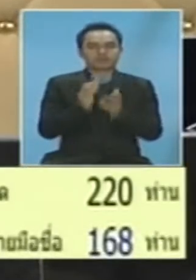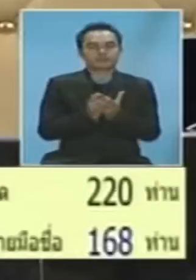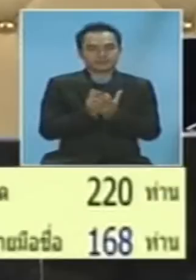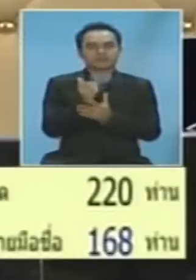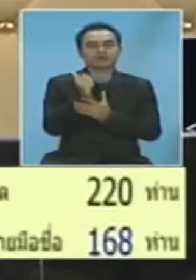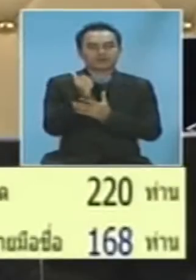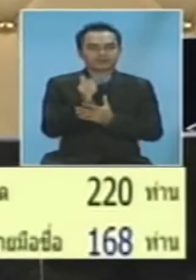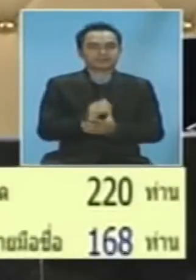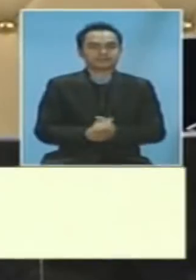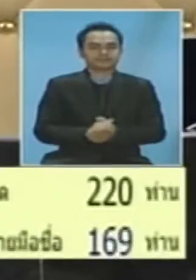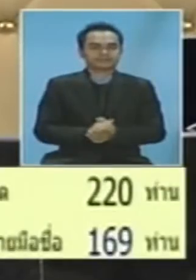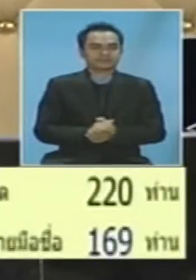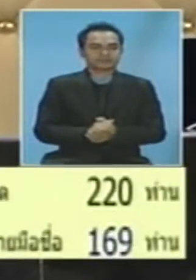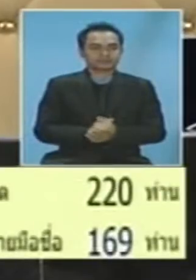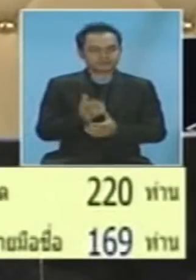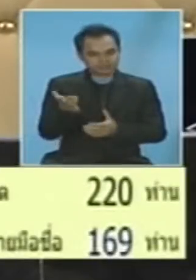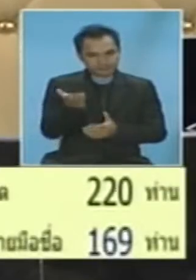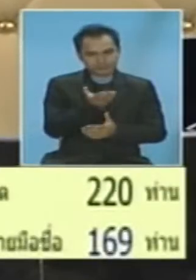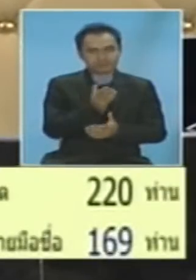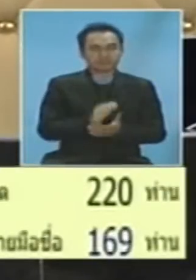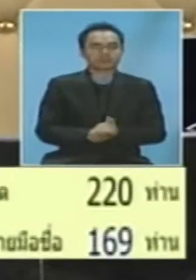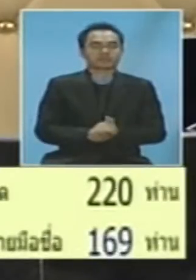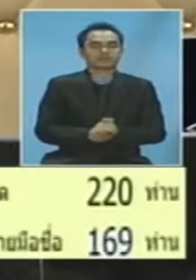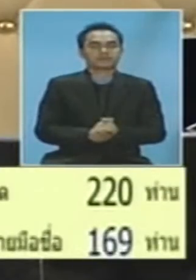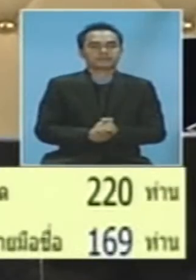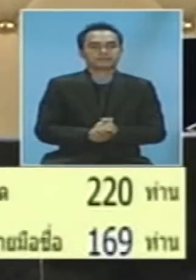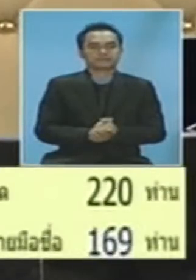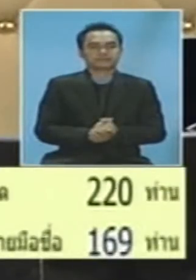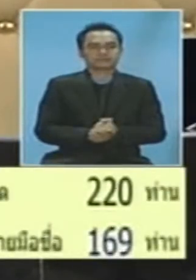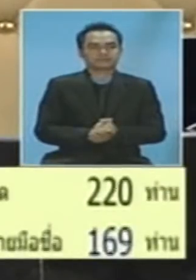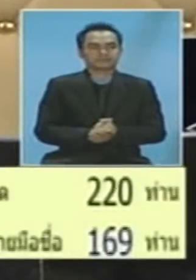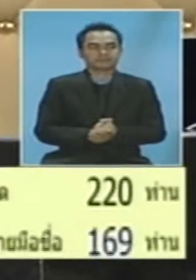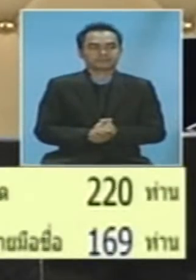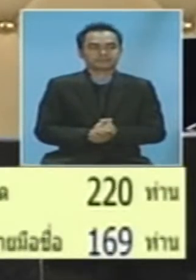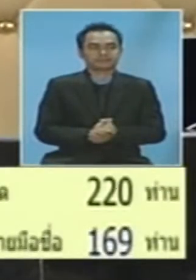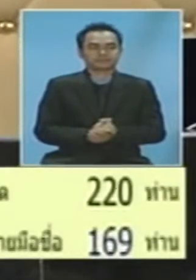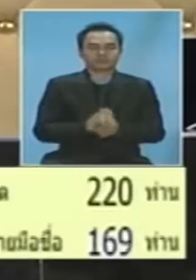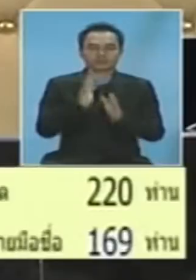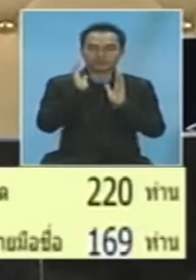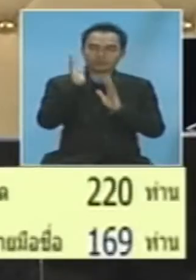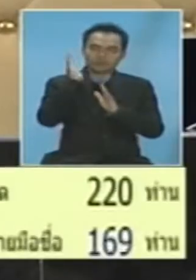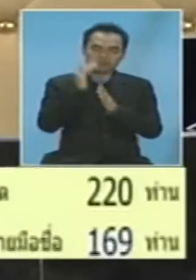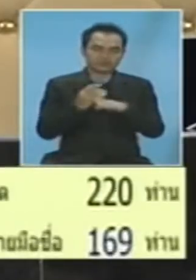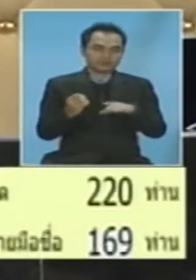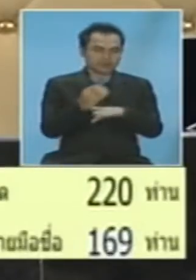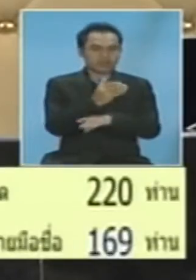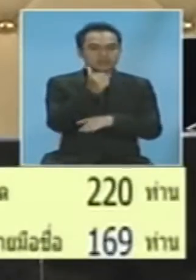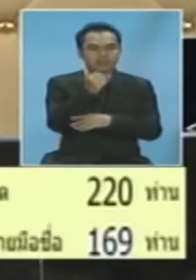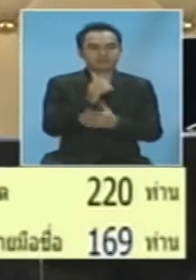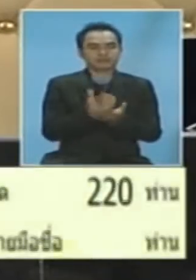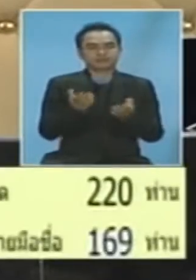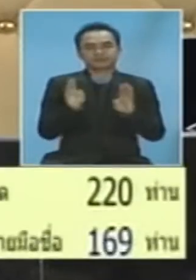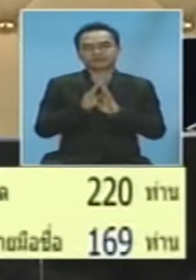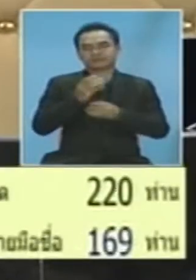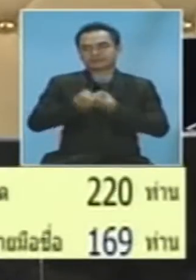ารณาแล้วก็เห็นสมควรอนุญาตให้ทางฝ่ายผู้ถูกกล่าวหาใช้ PowerPoint ประกอบการแถลงปิดสำนวน